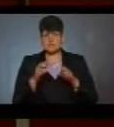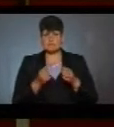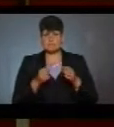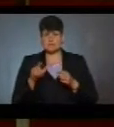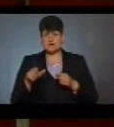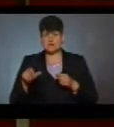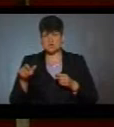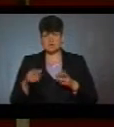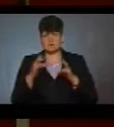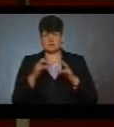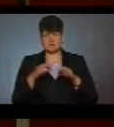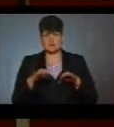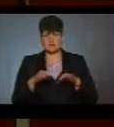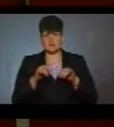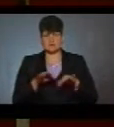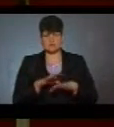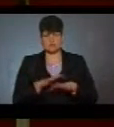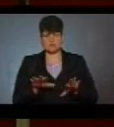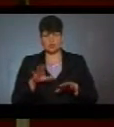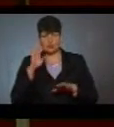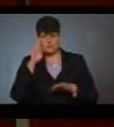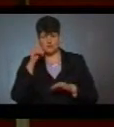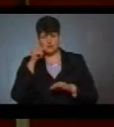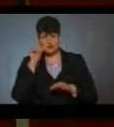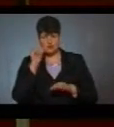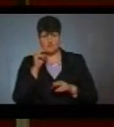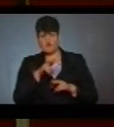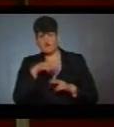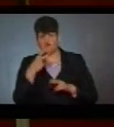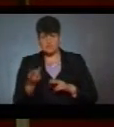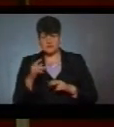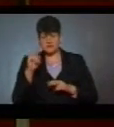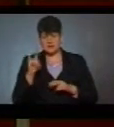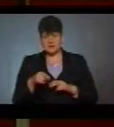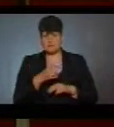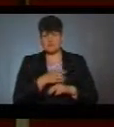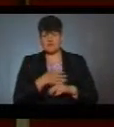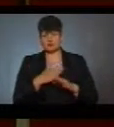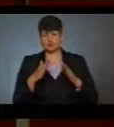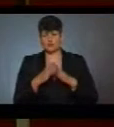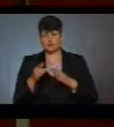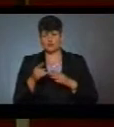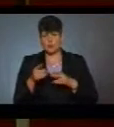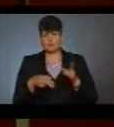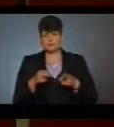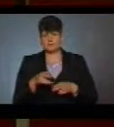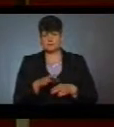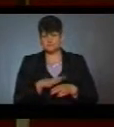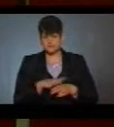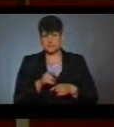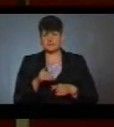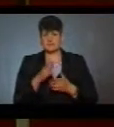транспортних засобах не було. Хлопчика, який вчора випав з вікна приватного будинку в Тернополі, прооперували. Він